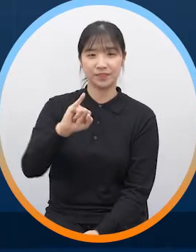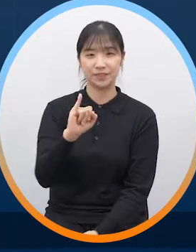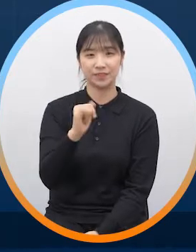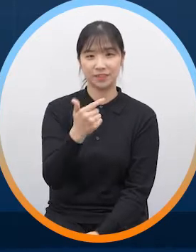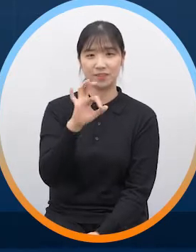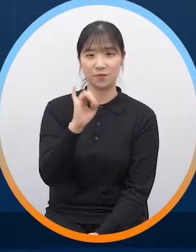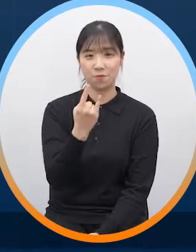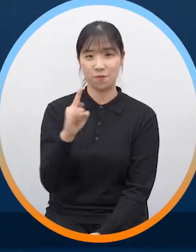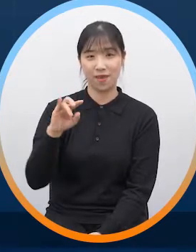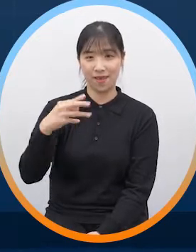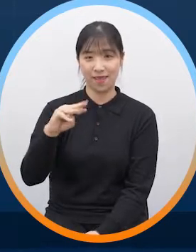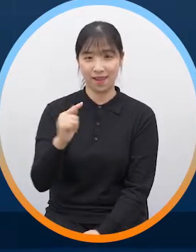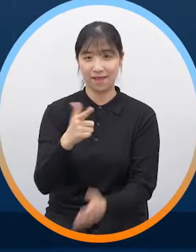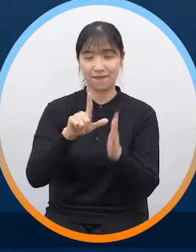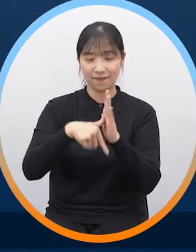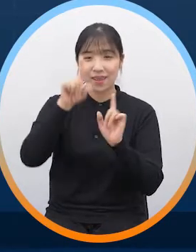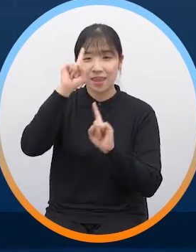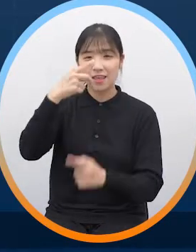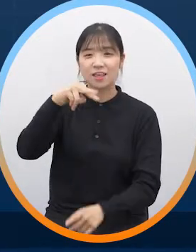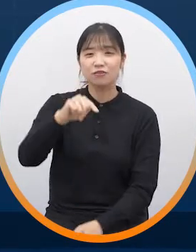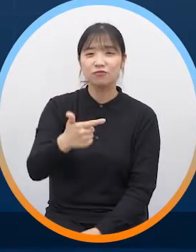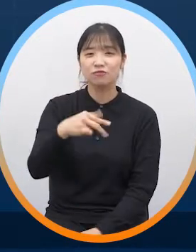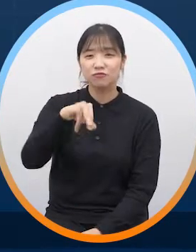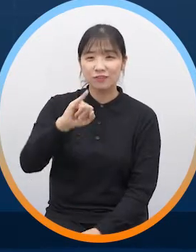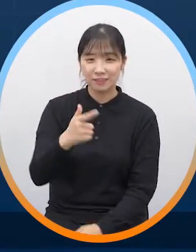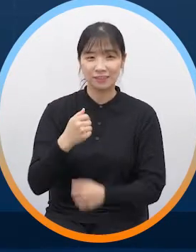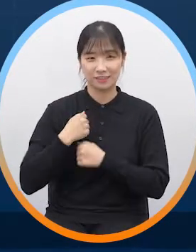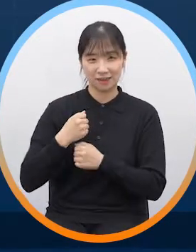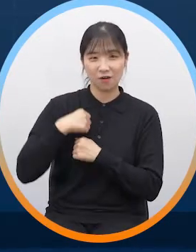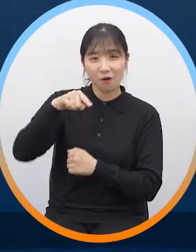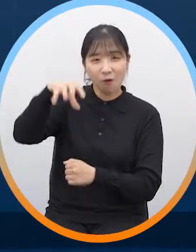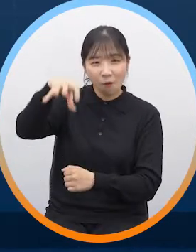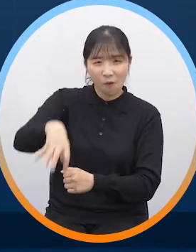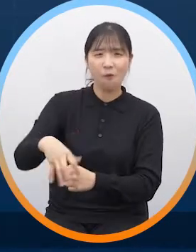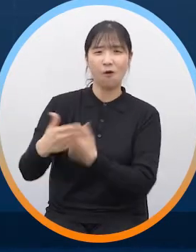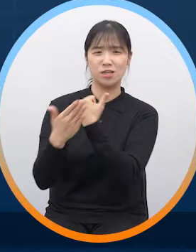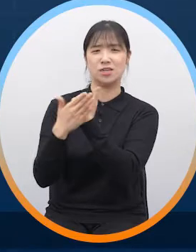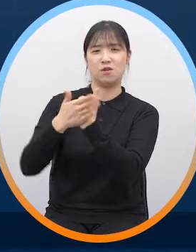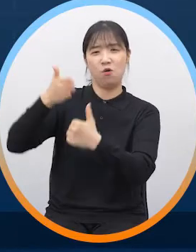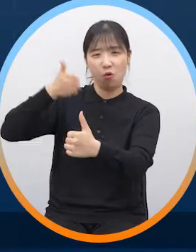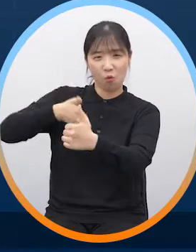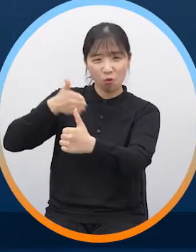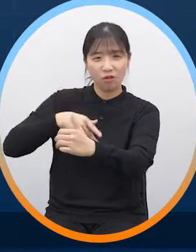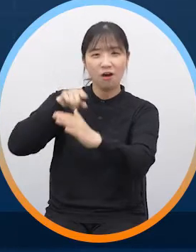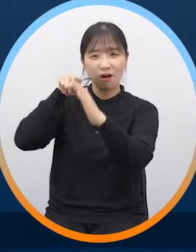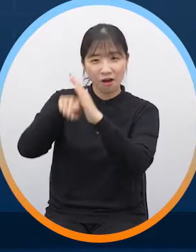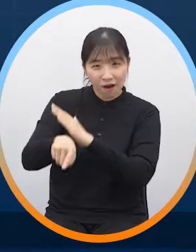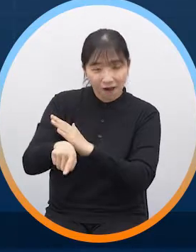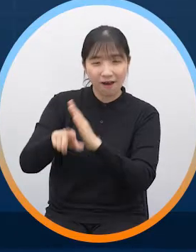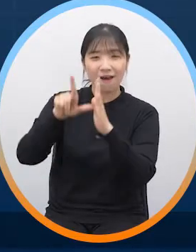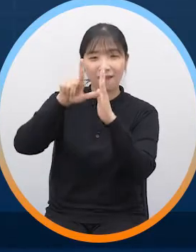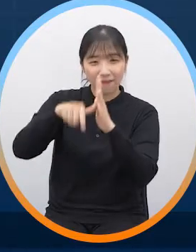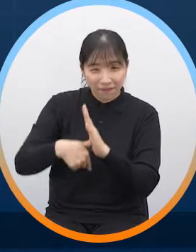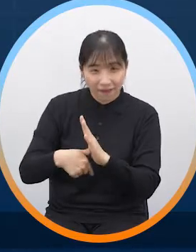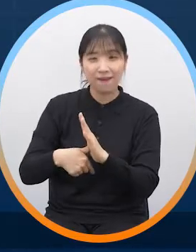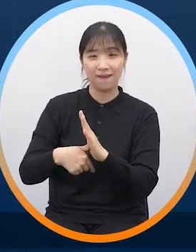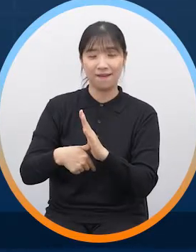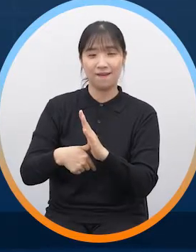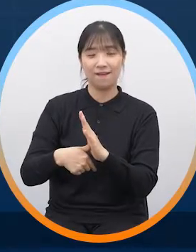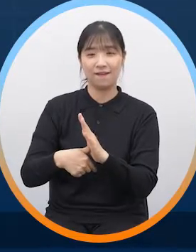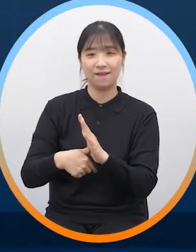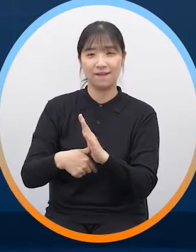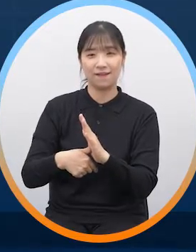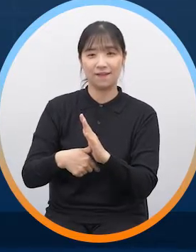임진왜란 때 이순신 장군이 그곳에 지원 요청을 하러 간 데서 지원 요청을